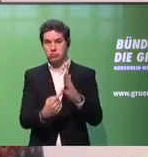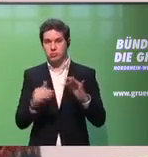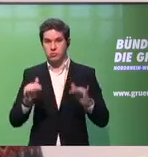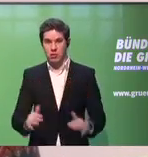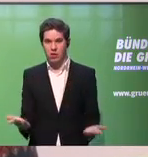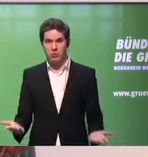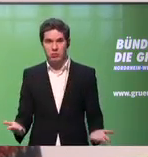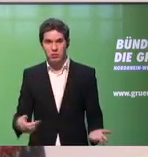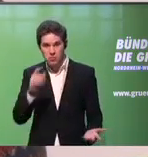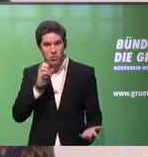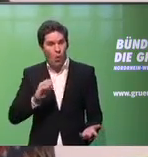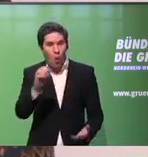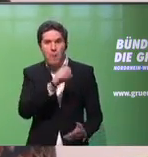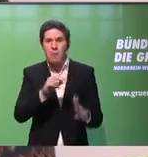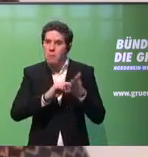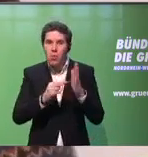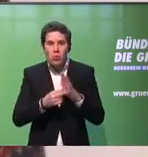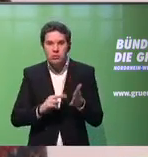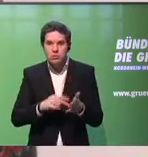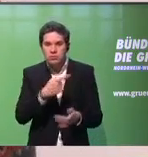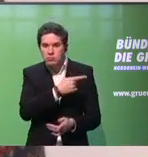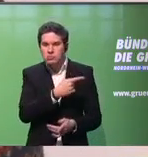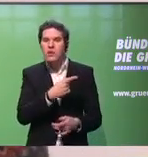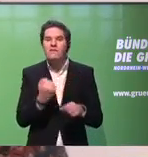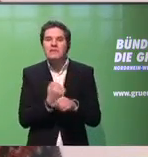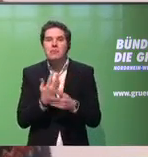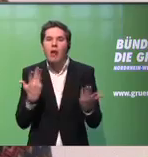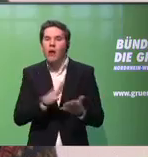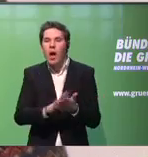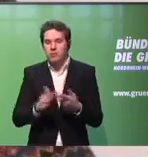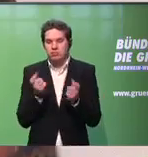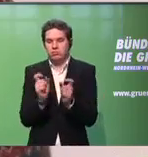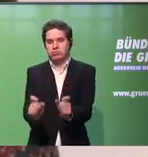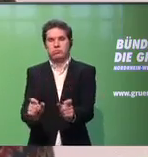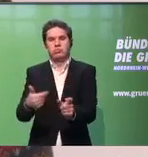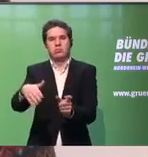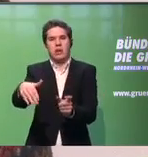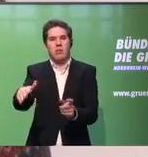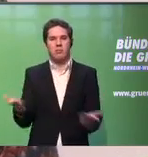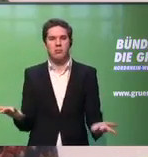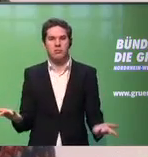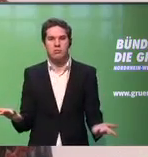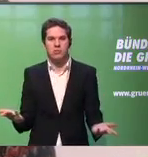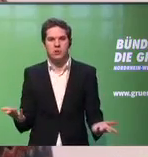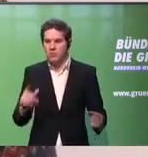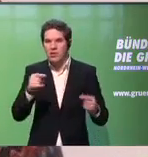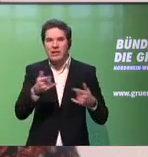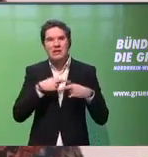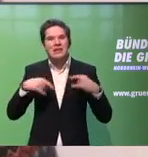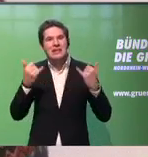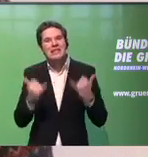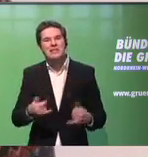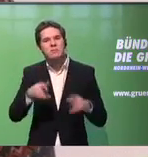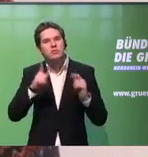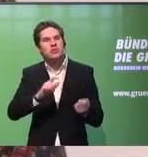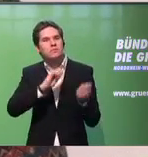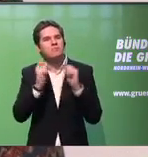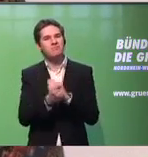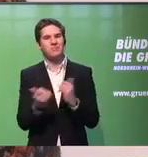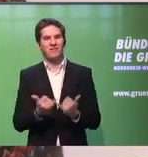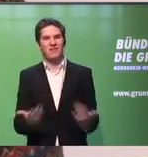der europäischen Politik, weil es für Abschottung steht. Was ändern wir akut? Was können wir akut